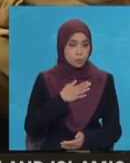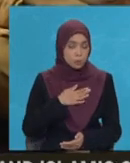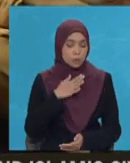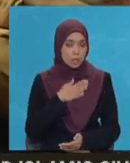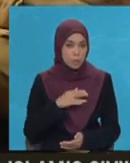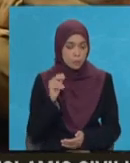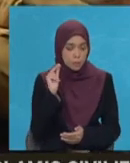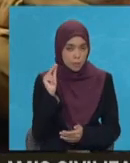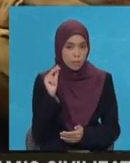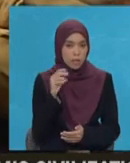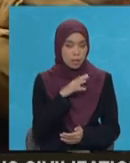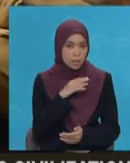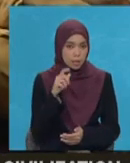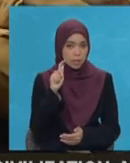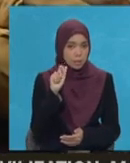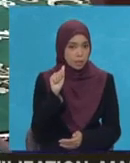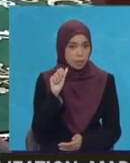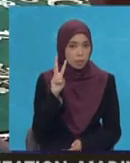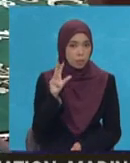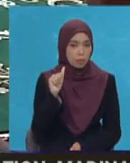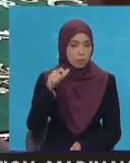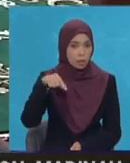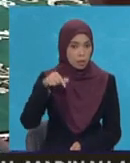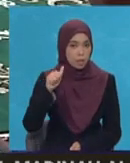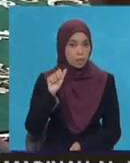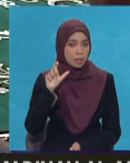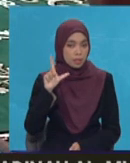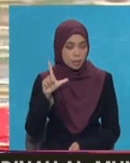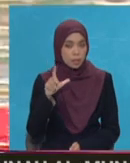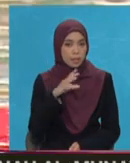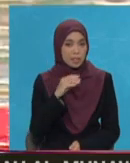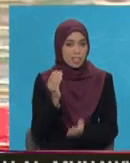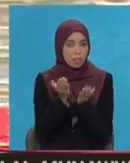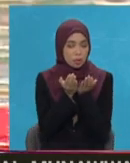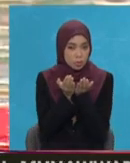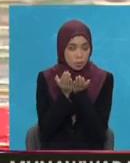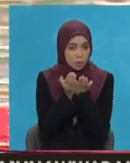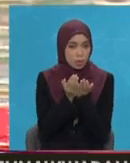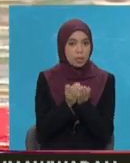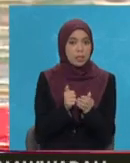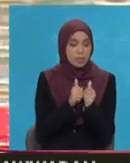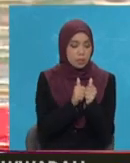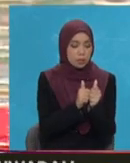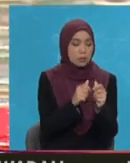berikhtiar bertawakal dan berdoa menghadapi ujian dengan petunjuk Alquran